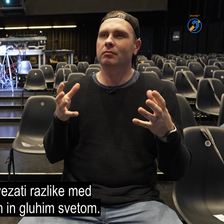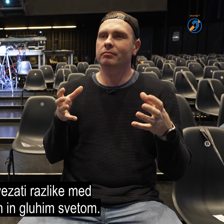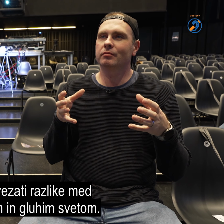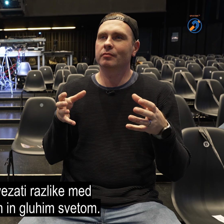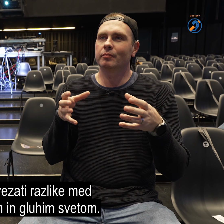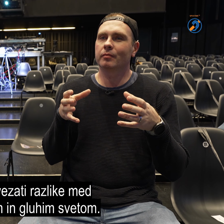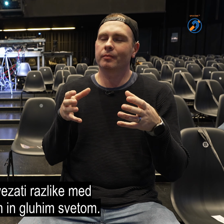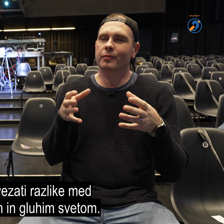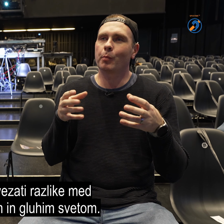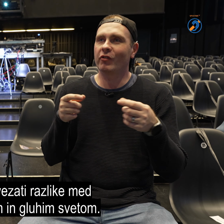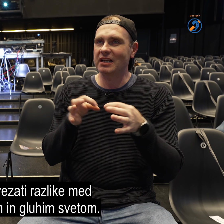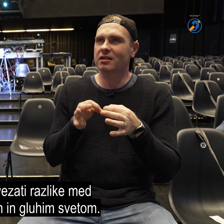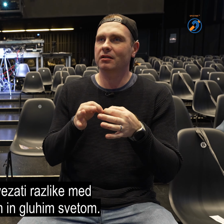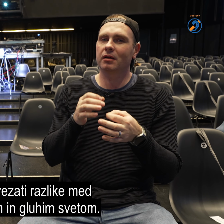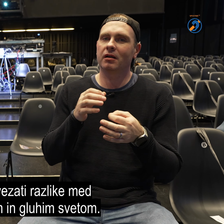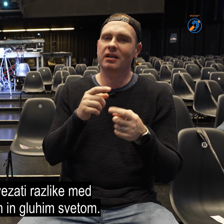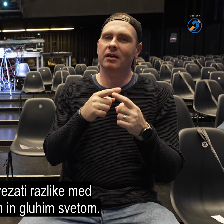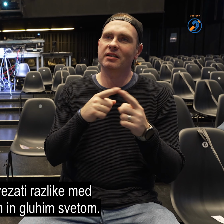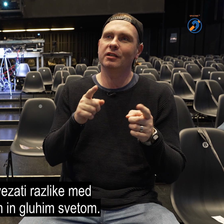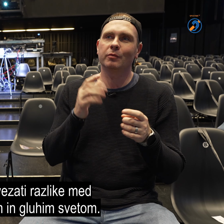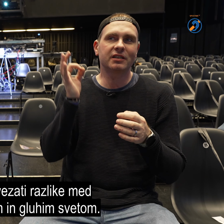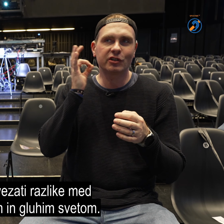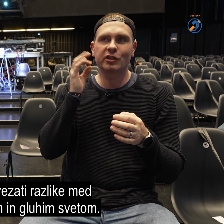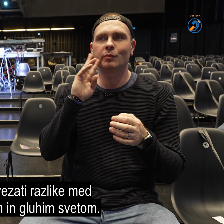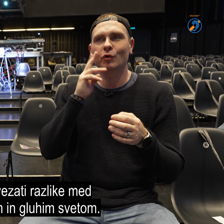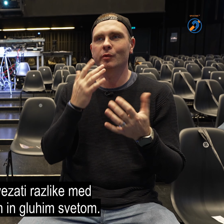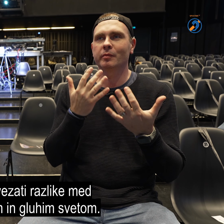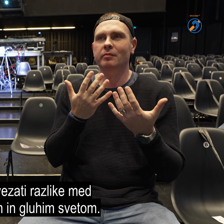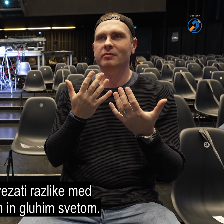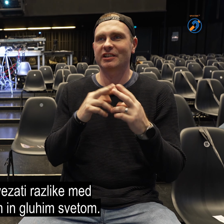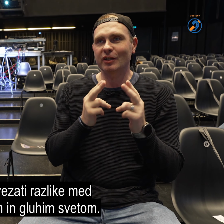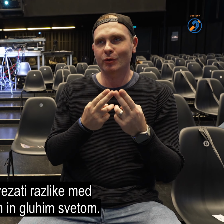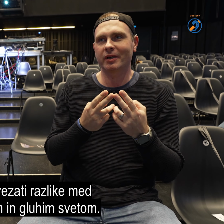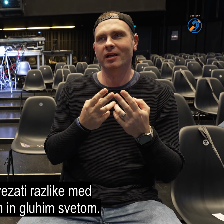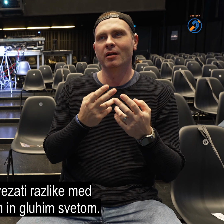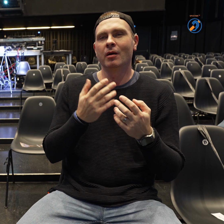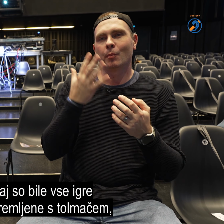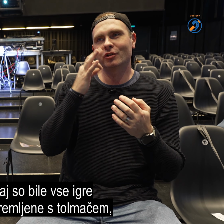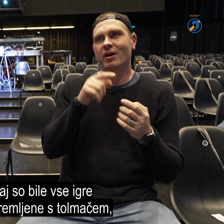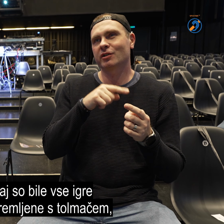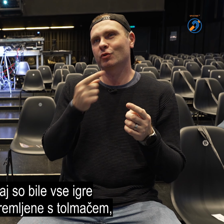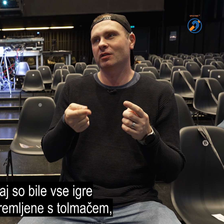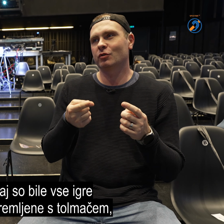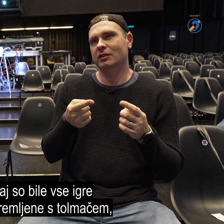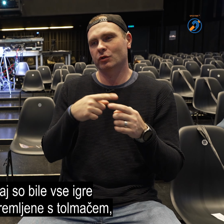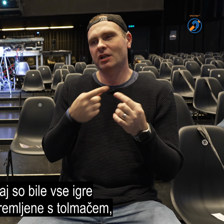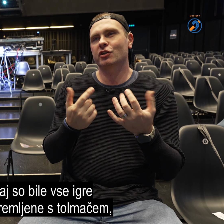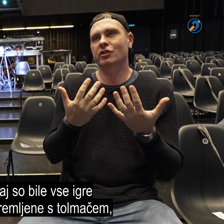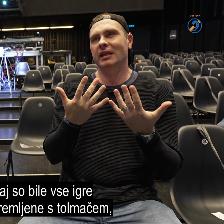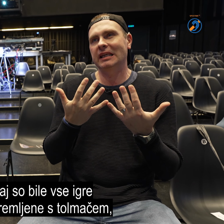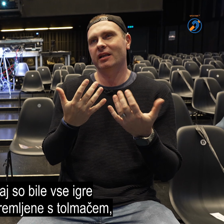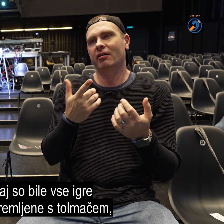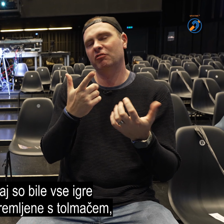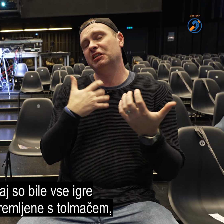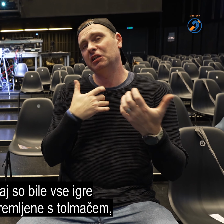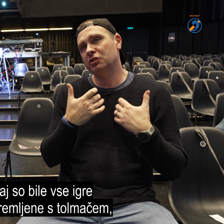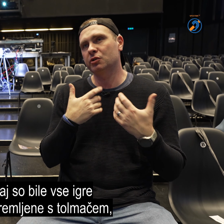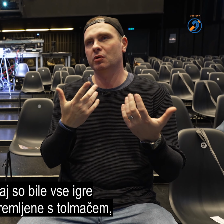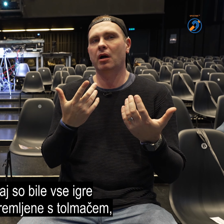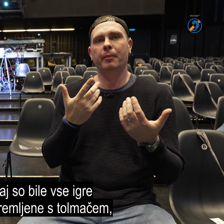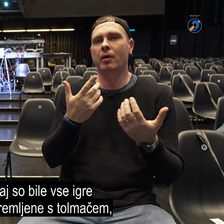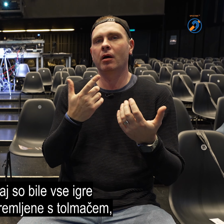povezati razlikom iz šečem gluhem svetom. Podvarje so dan, doznajšnjega igra,